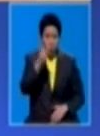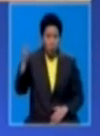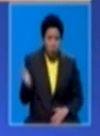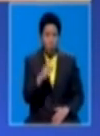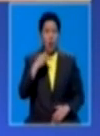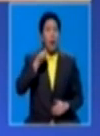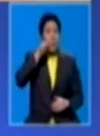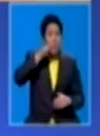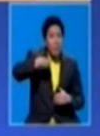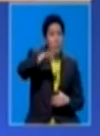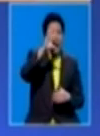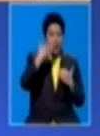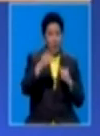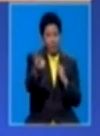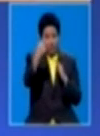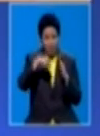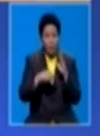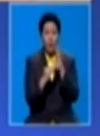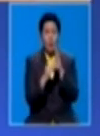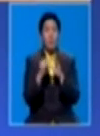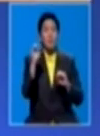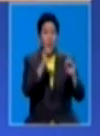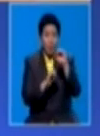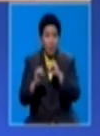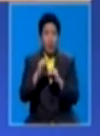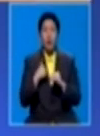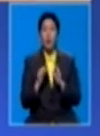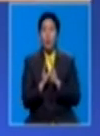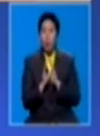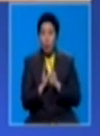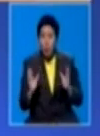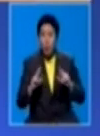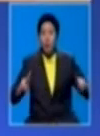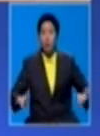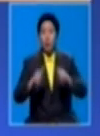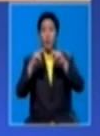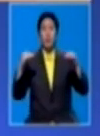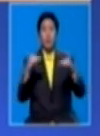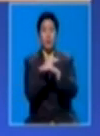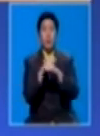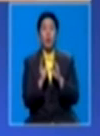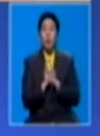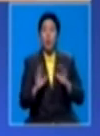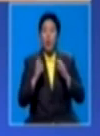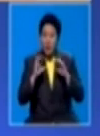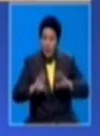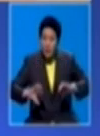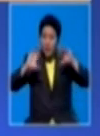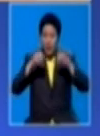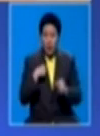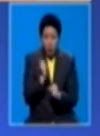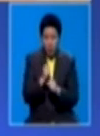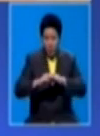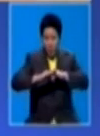นเดินทางไปสู่จุดหมายปลายทางโดยสวัสดิภาพขอขอบคุณกระทรวงคมนาคมและทุกส่วนราชการนะครับที่ดำเนินการซ่อมแซม